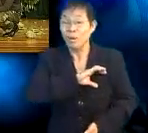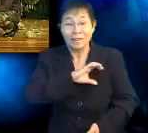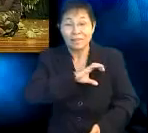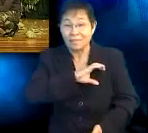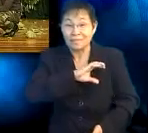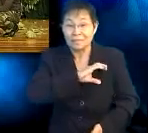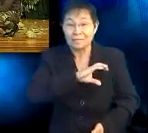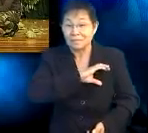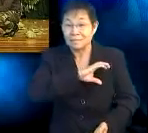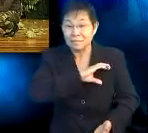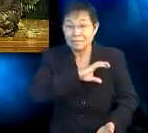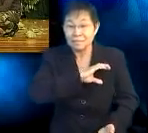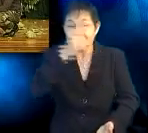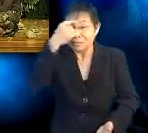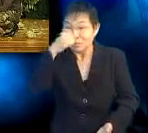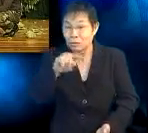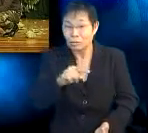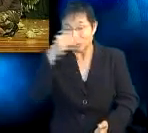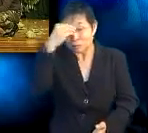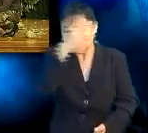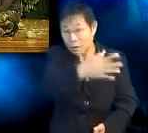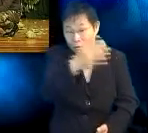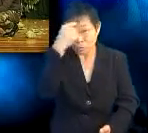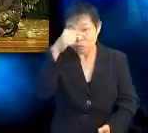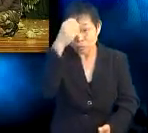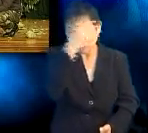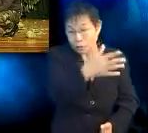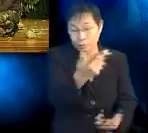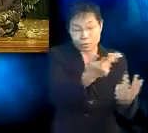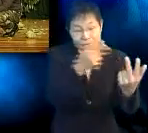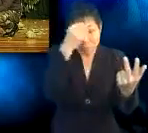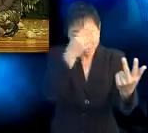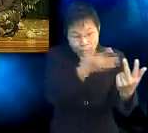polis. Untuk pengetahuan kamu bertiga,